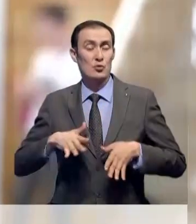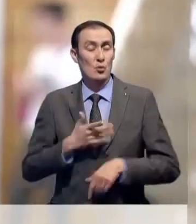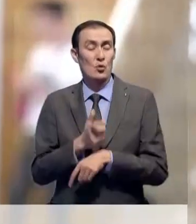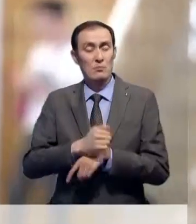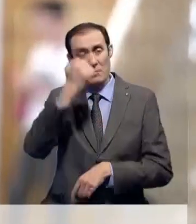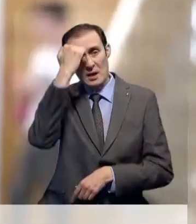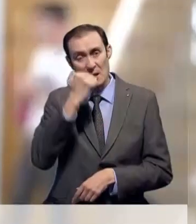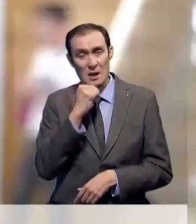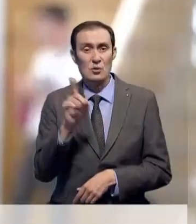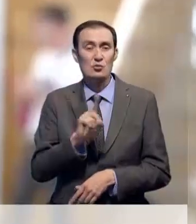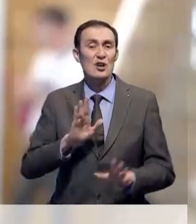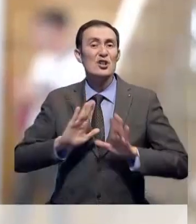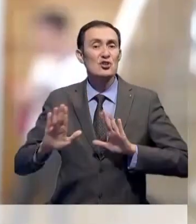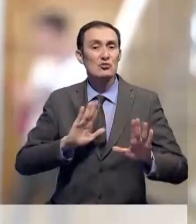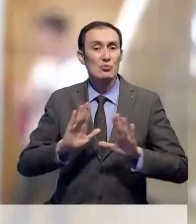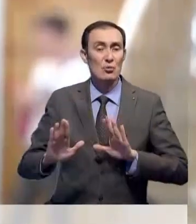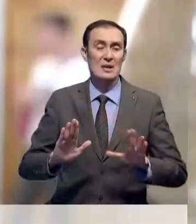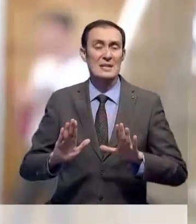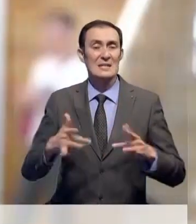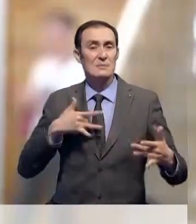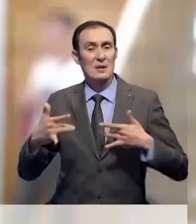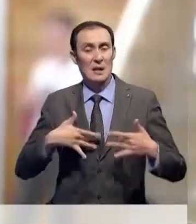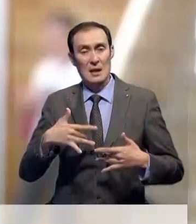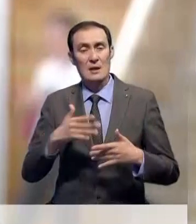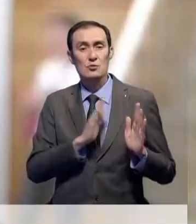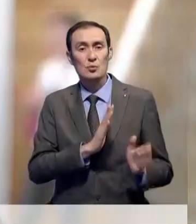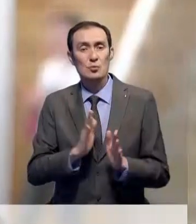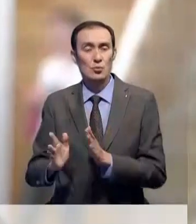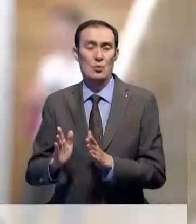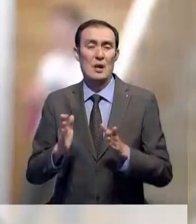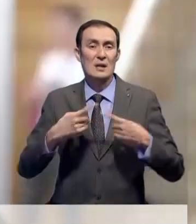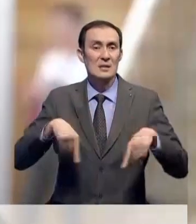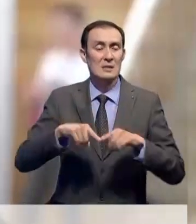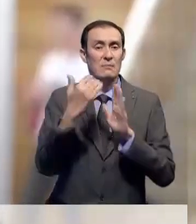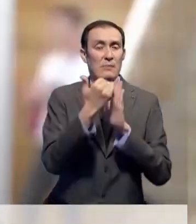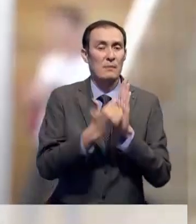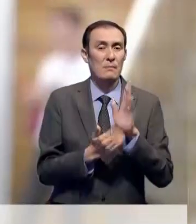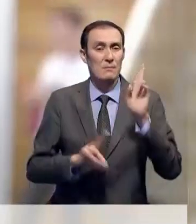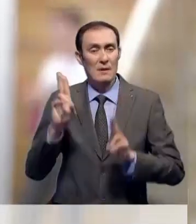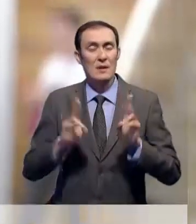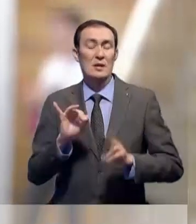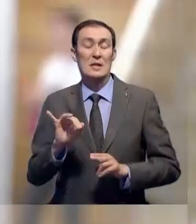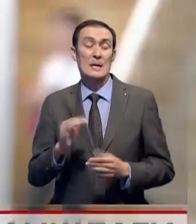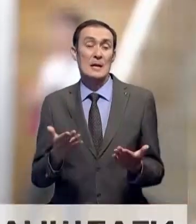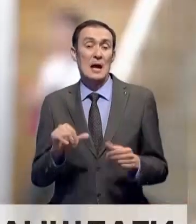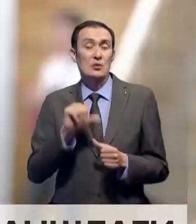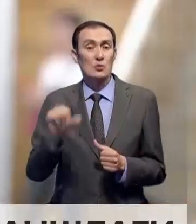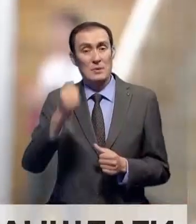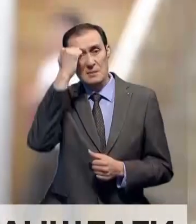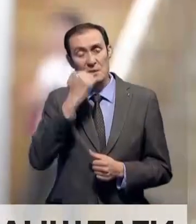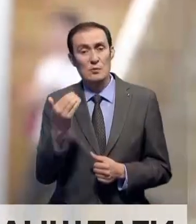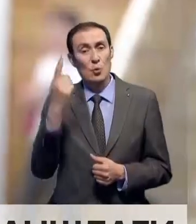благодарна тому, как режиссер спектакля выстроил структуру, сюжет. И особенно спасибо